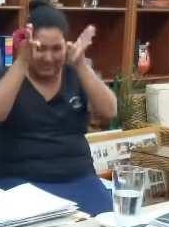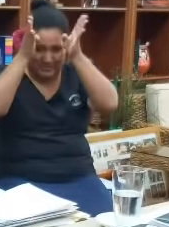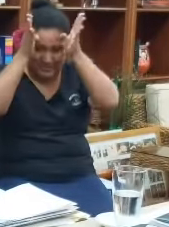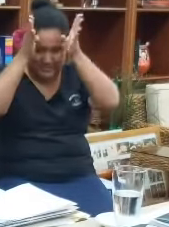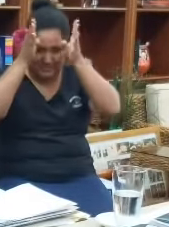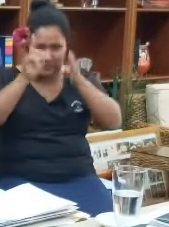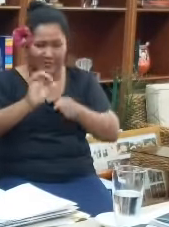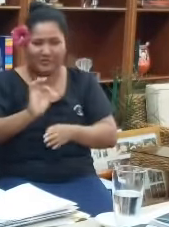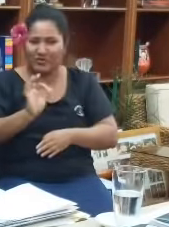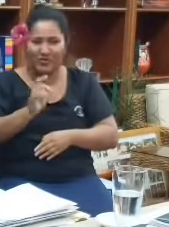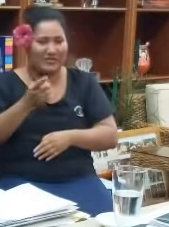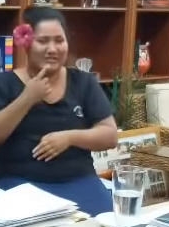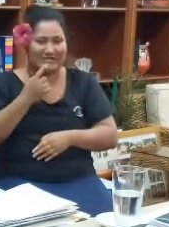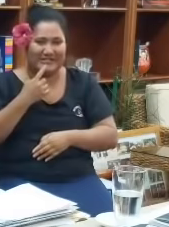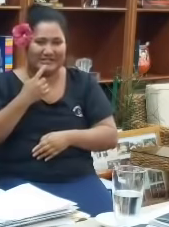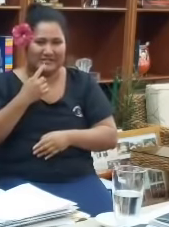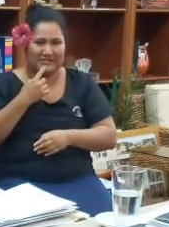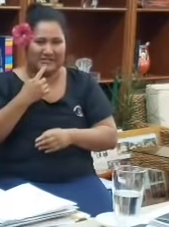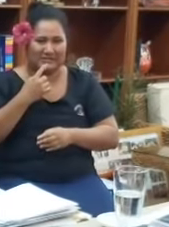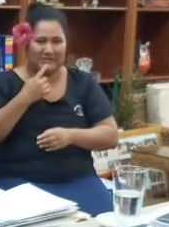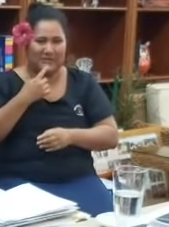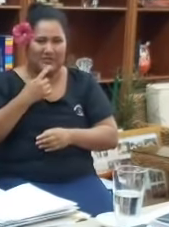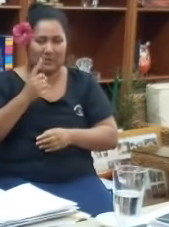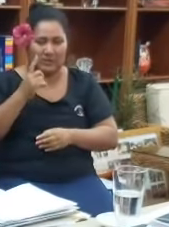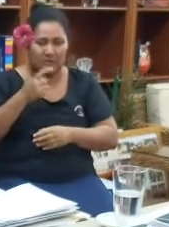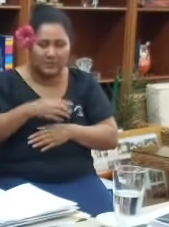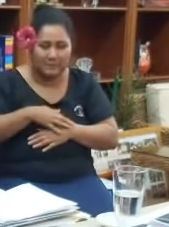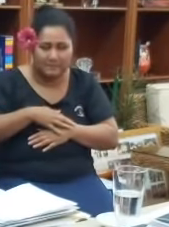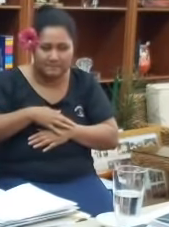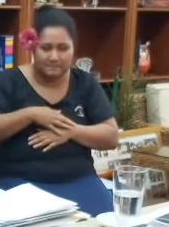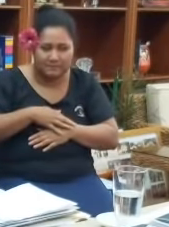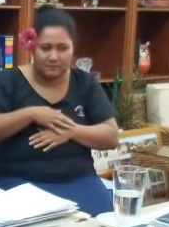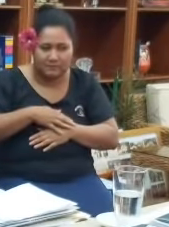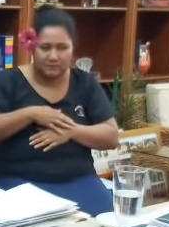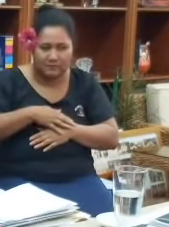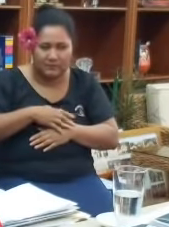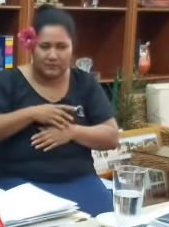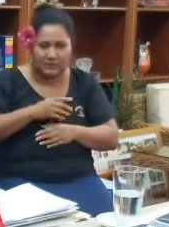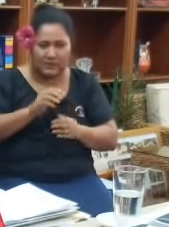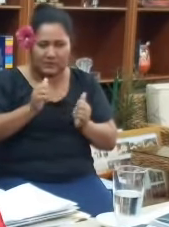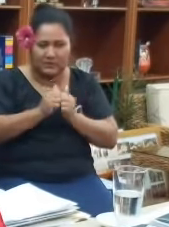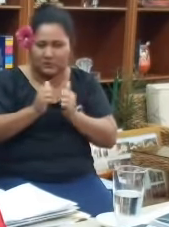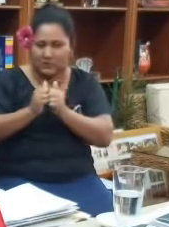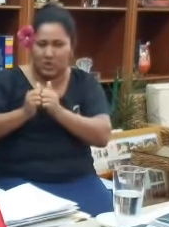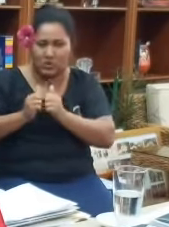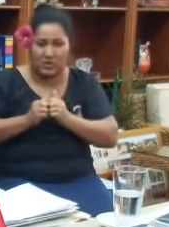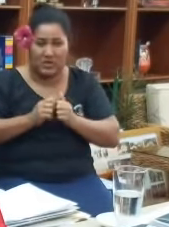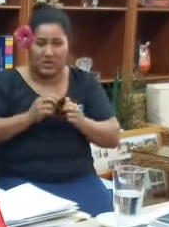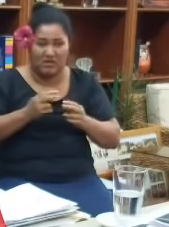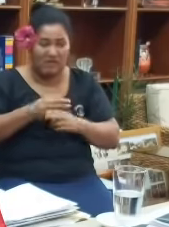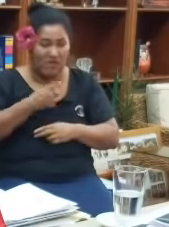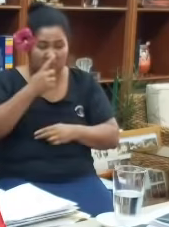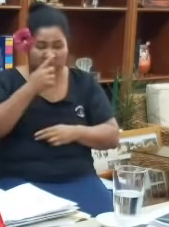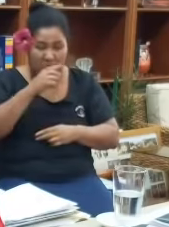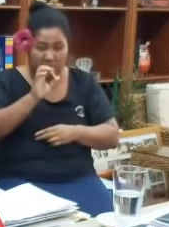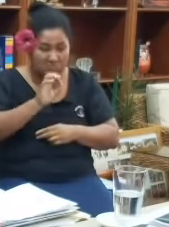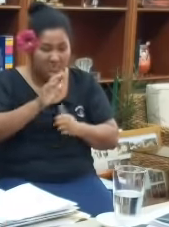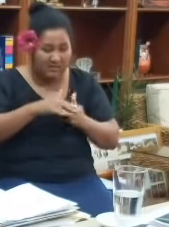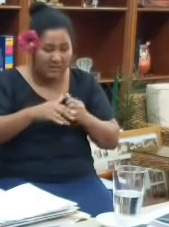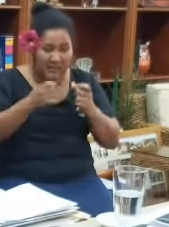Il y fait un fier, on s'est tiré, on a fini là. Il y a un manga qui est marmé, mais là, il y a un